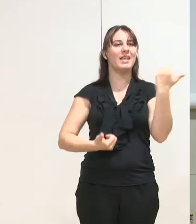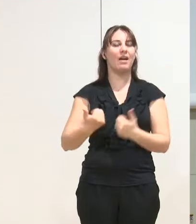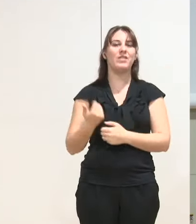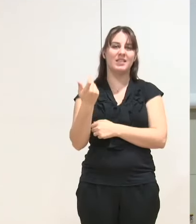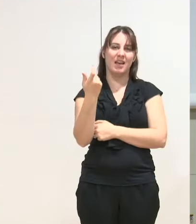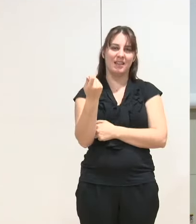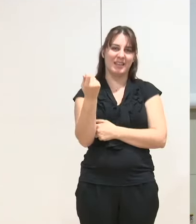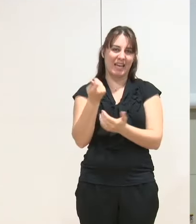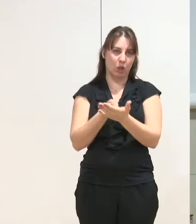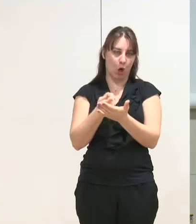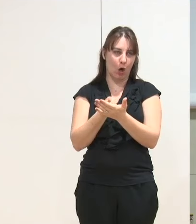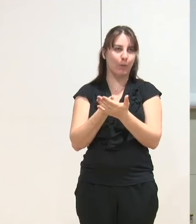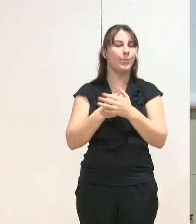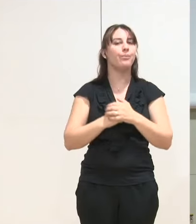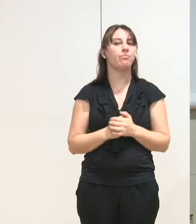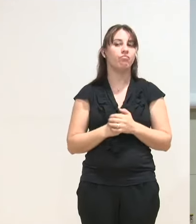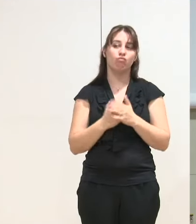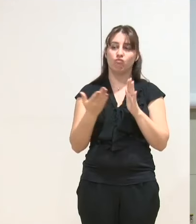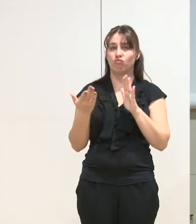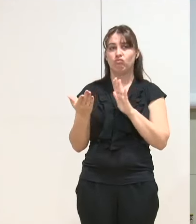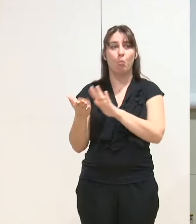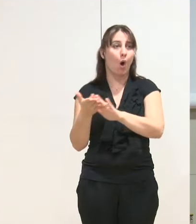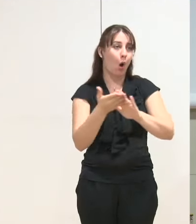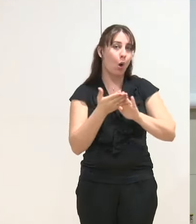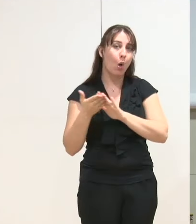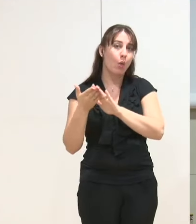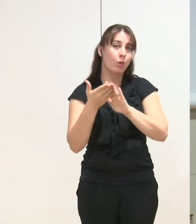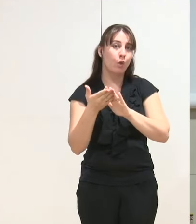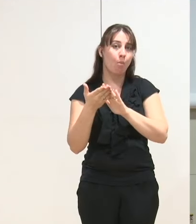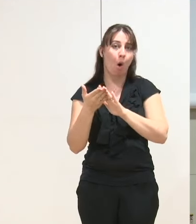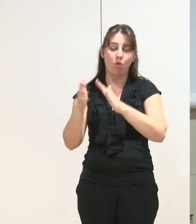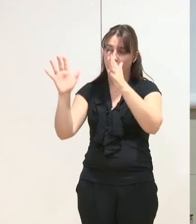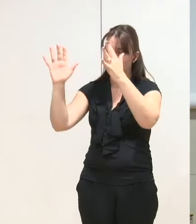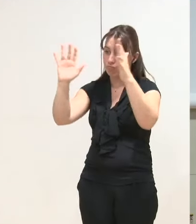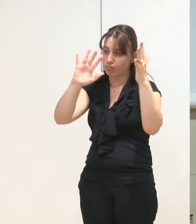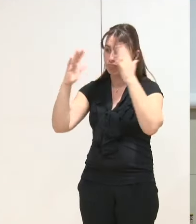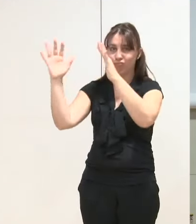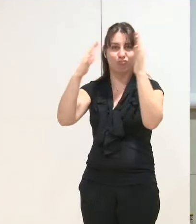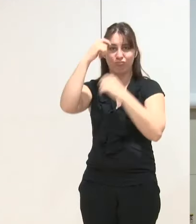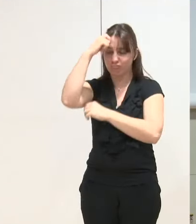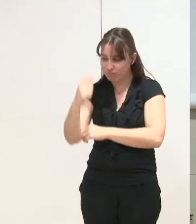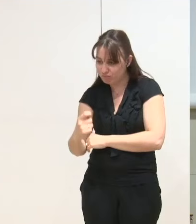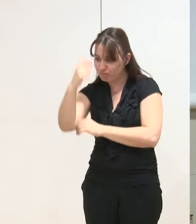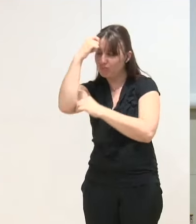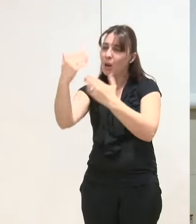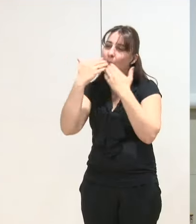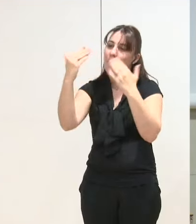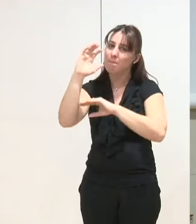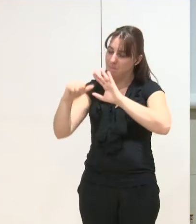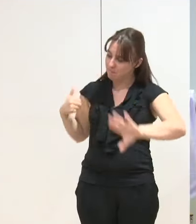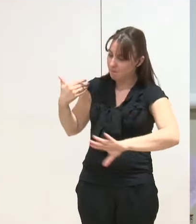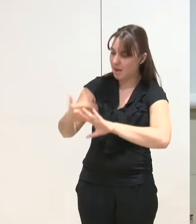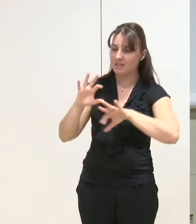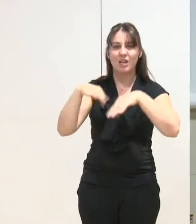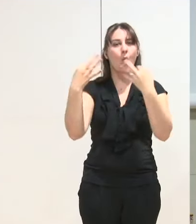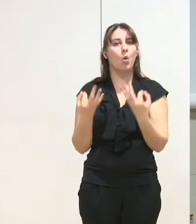et donc je je demande simplement ben de le de le féliciter et de le remercier pour les compte de gestion